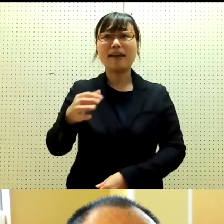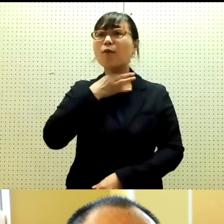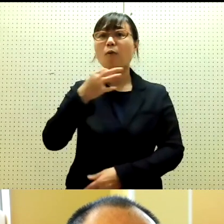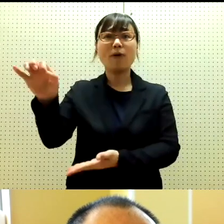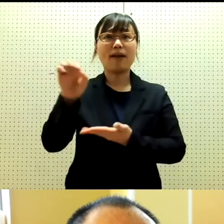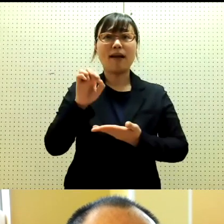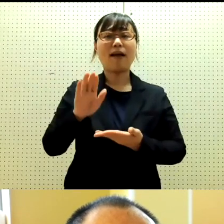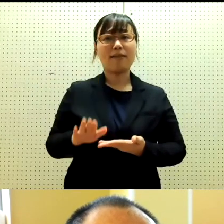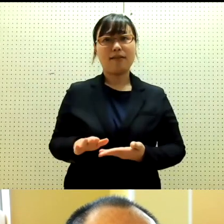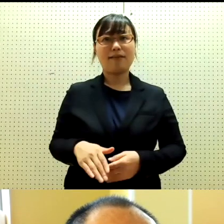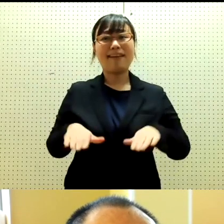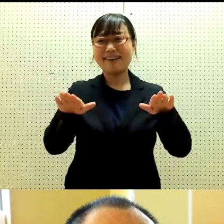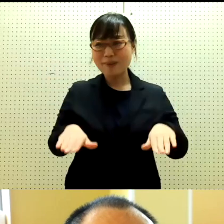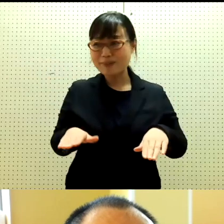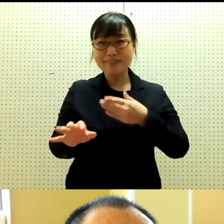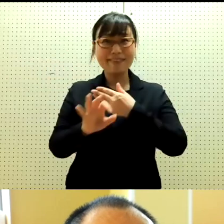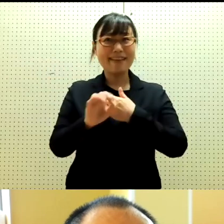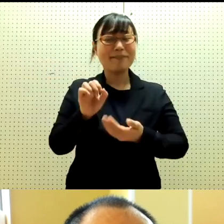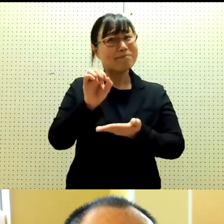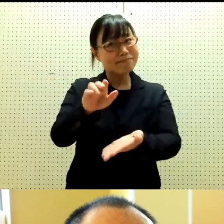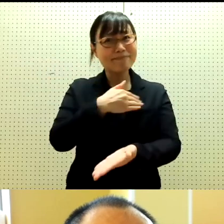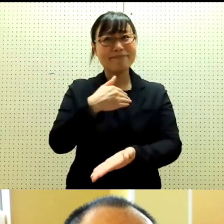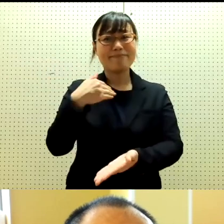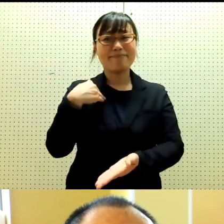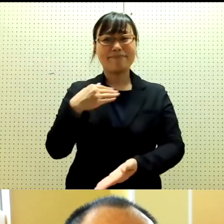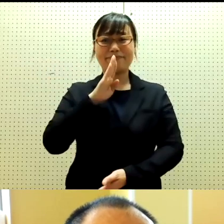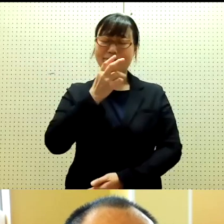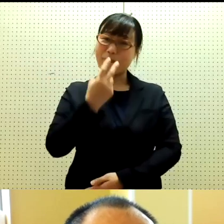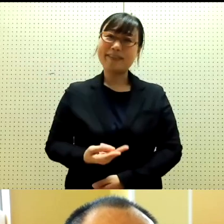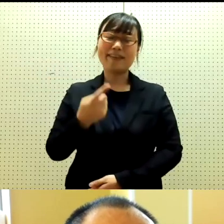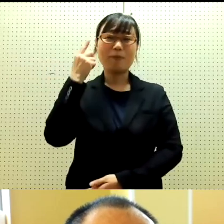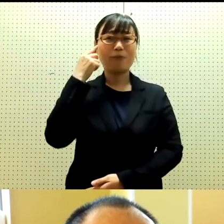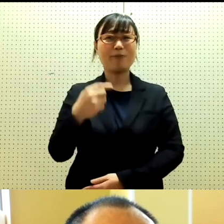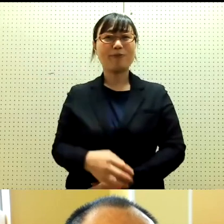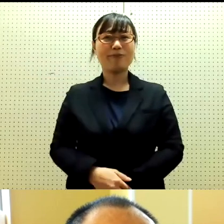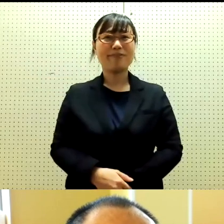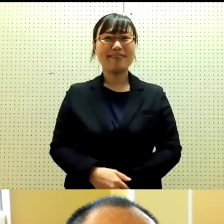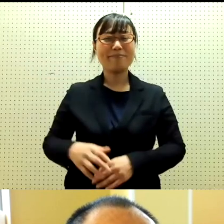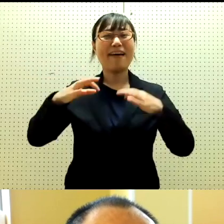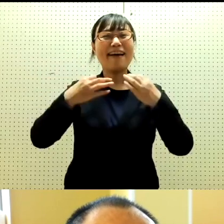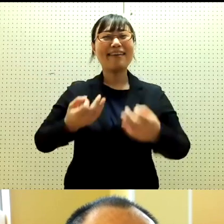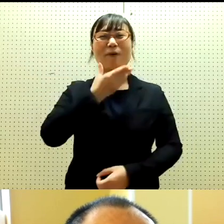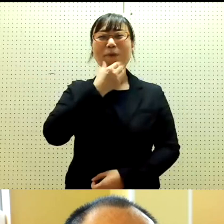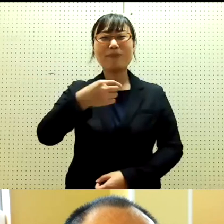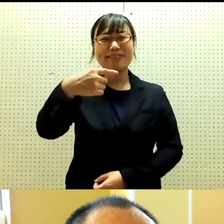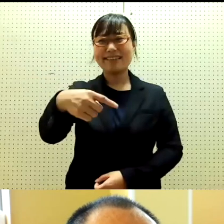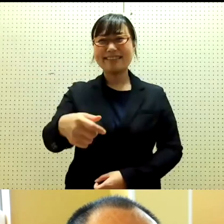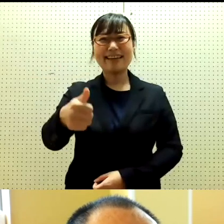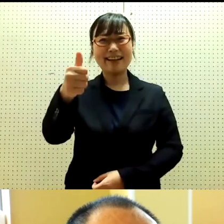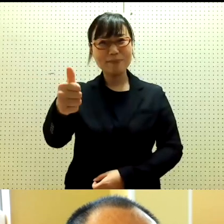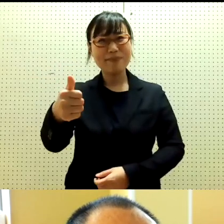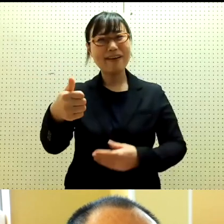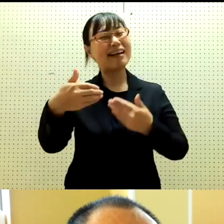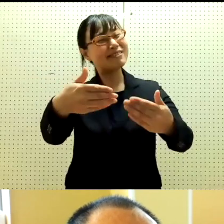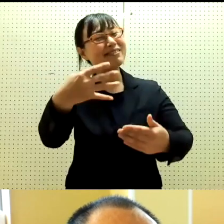形で進められて私としては良かったなっていうふうに思いました。豊福先生からも進んだよっていうふうにお話をいただいたので少